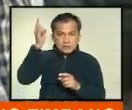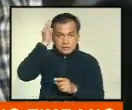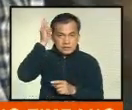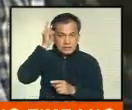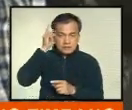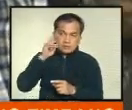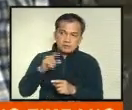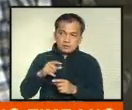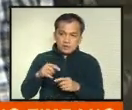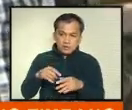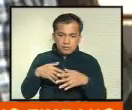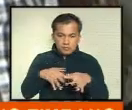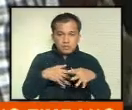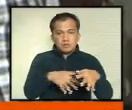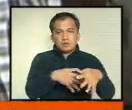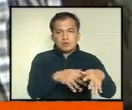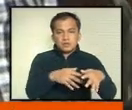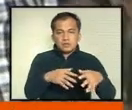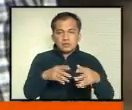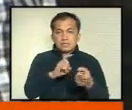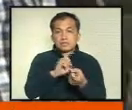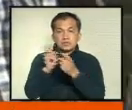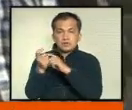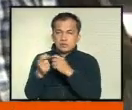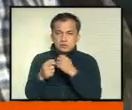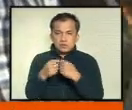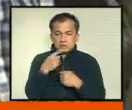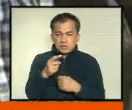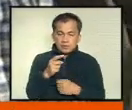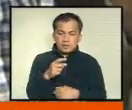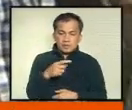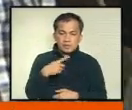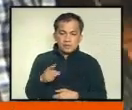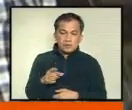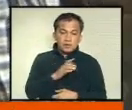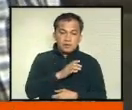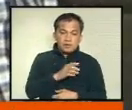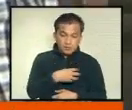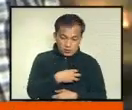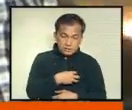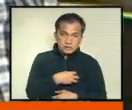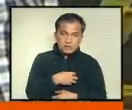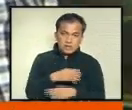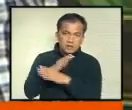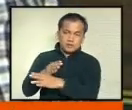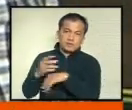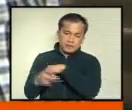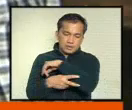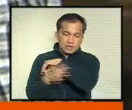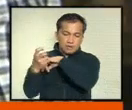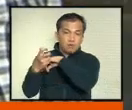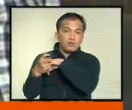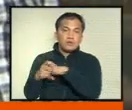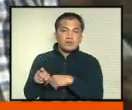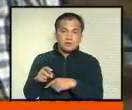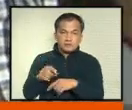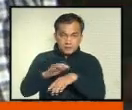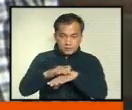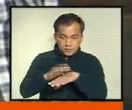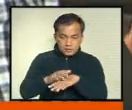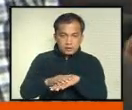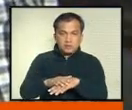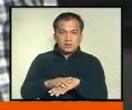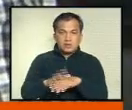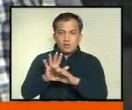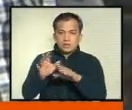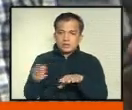panahon na tumatakbo ang traslasyon. At ayon sa mga pulis, iwas na rin ito sa pagnanakaw. At paalala pa ng mga otoridad, huwag